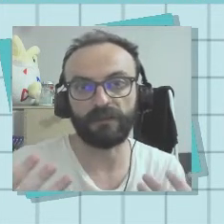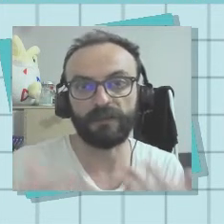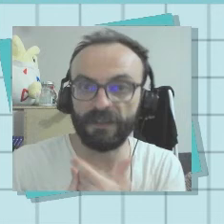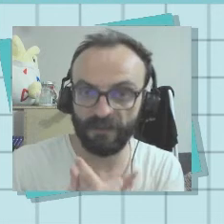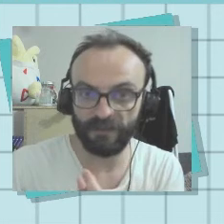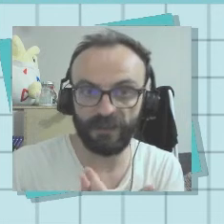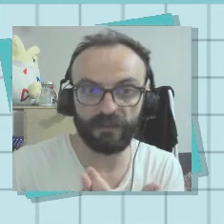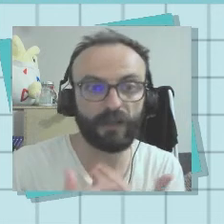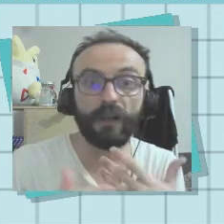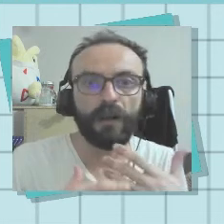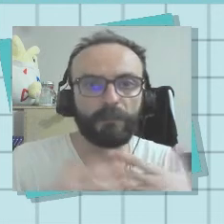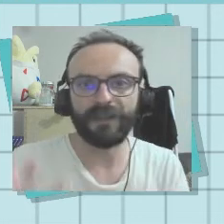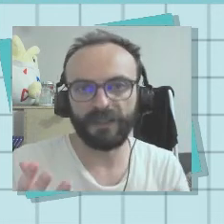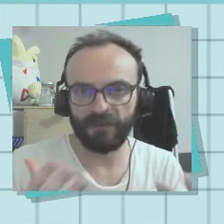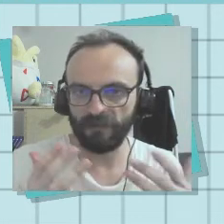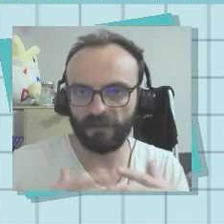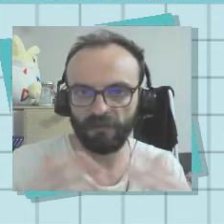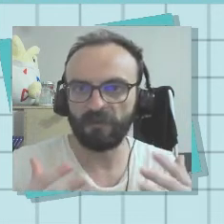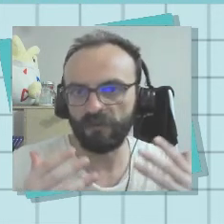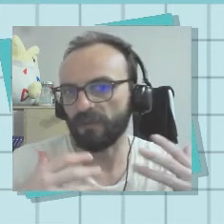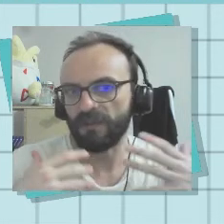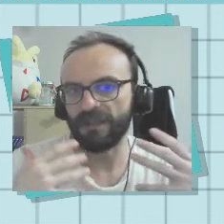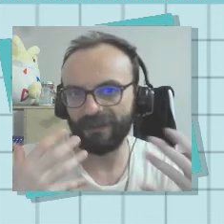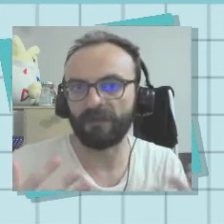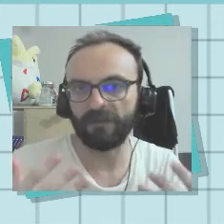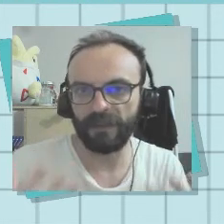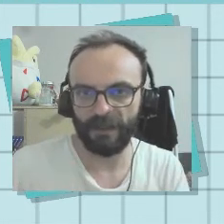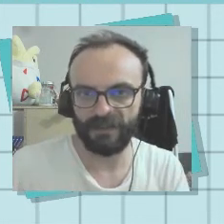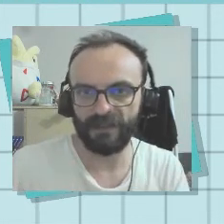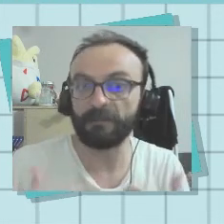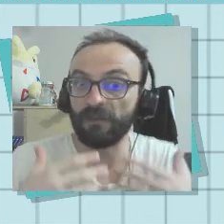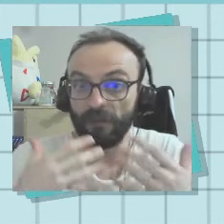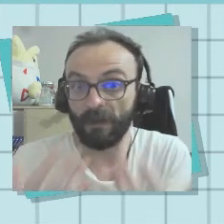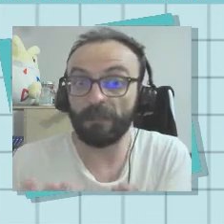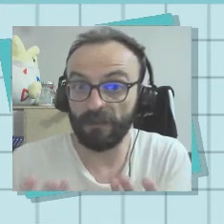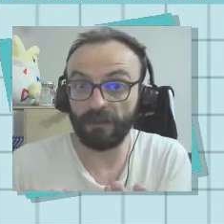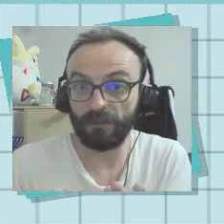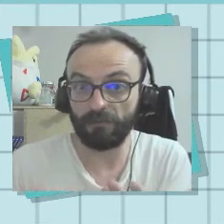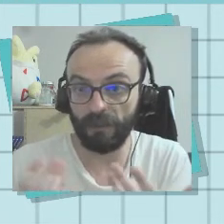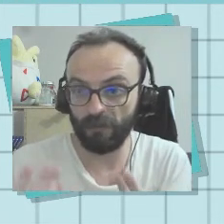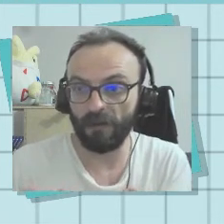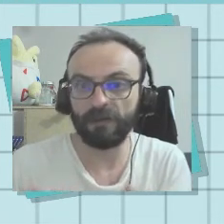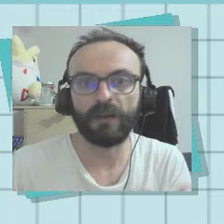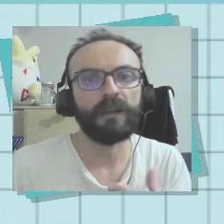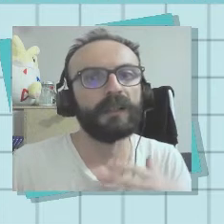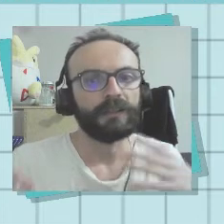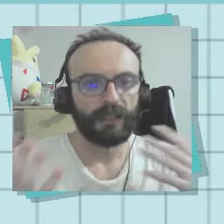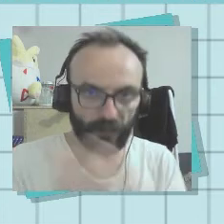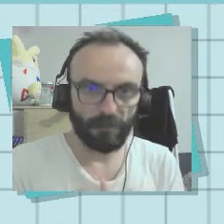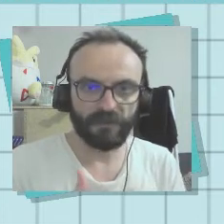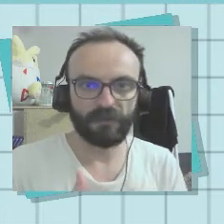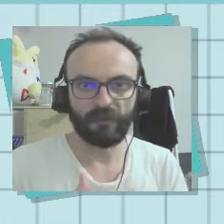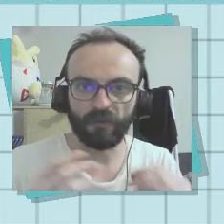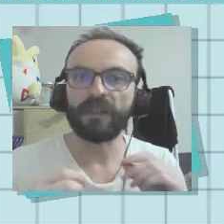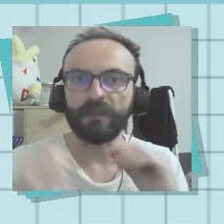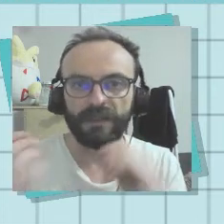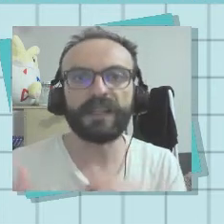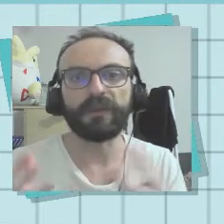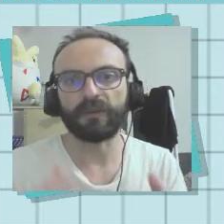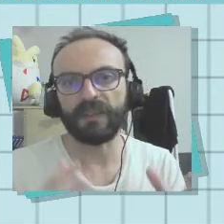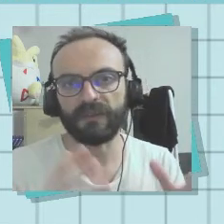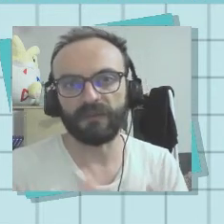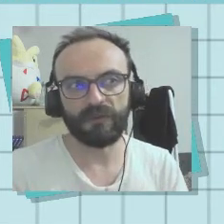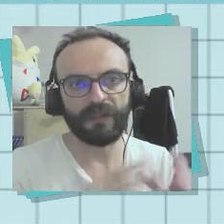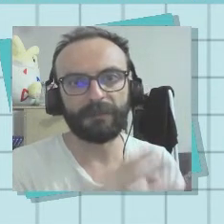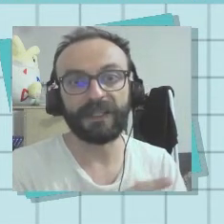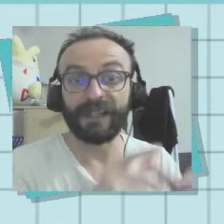des déficiences intellectuelles, plein de raisons qui font que cette langue ne t'est pas accessible, mais que tu aimerais peut-être la comprendre. Là, on part sur d'autres trucs et on essaye de